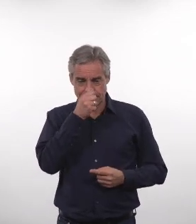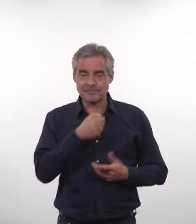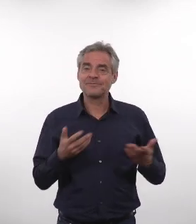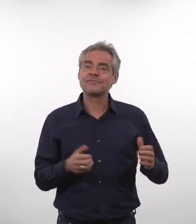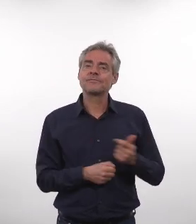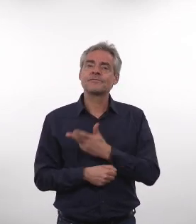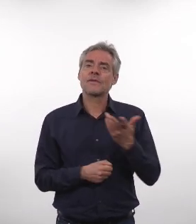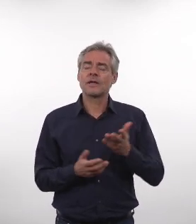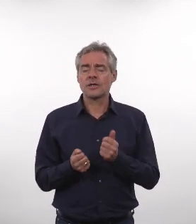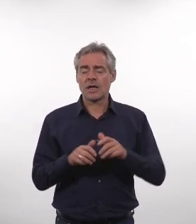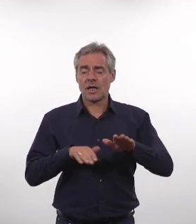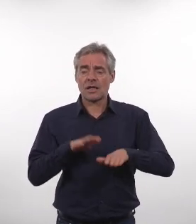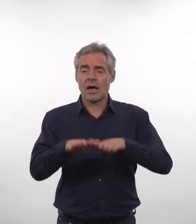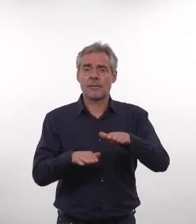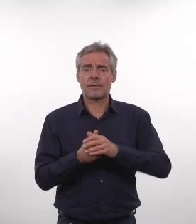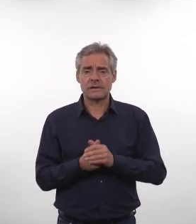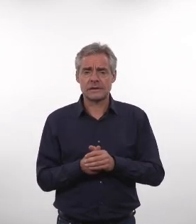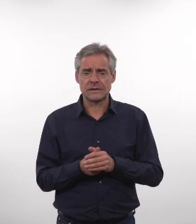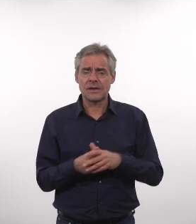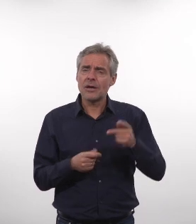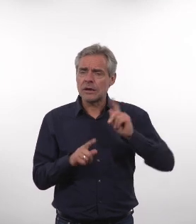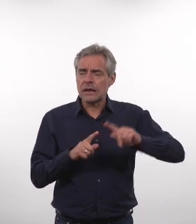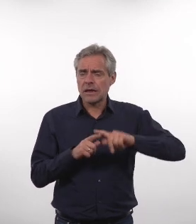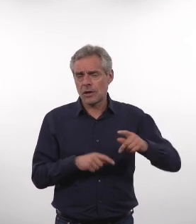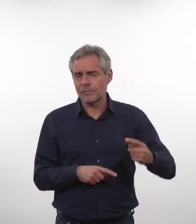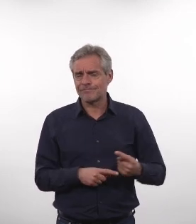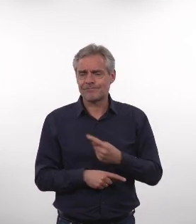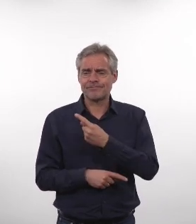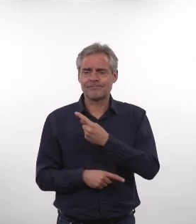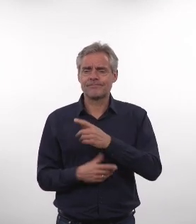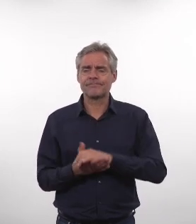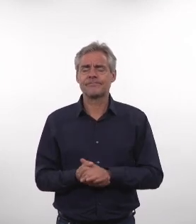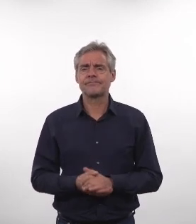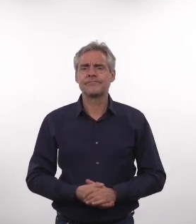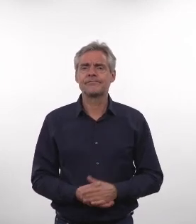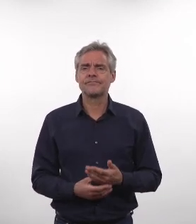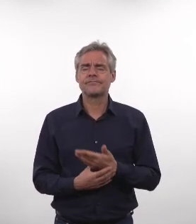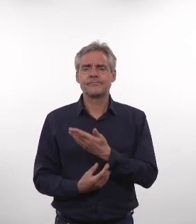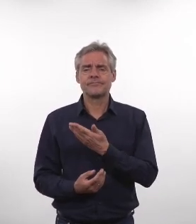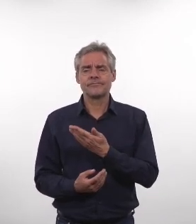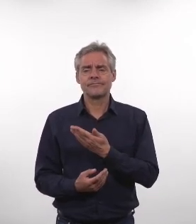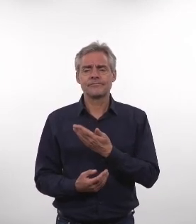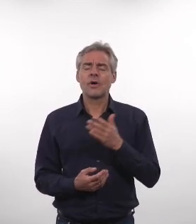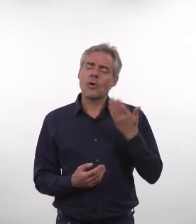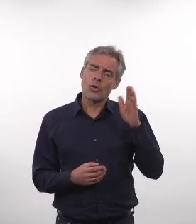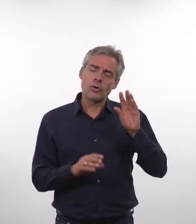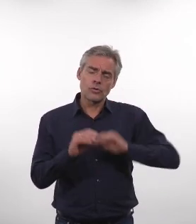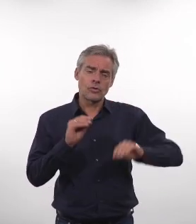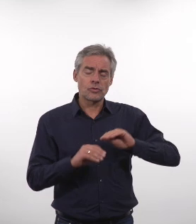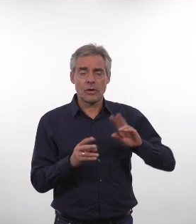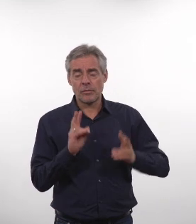À chaque étape, bon là c'est un petit peu plus détaillé, mais pour d'autres soins, il peut y avoir des